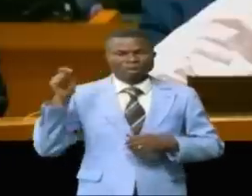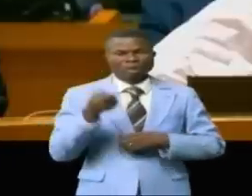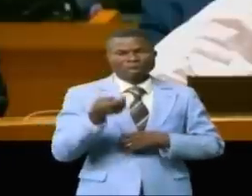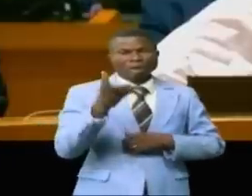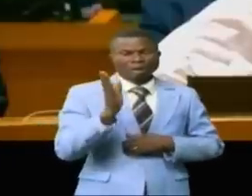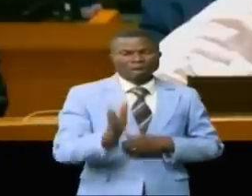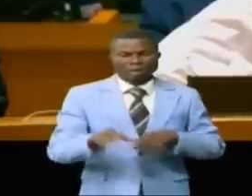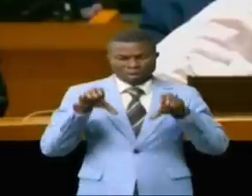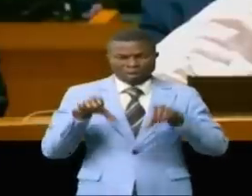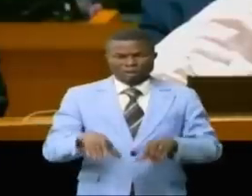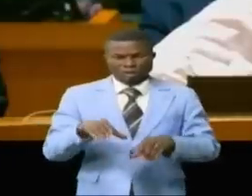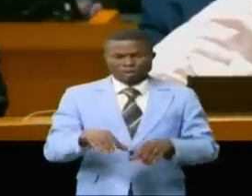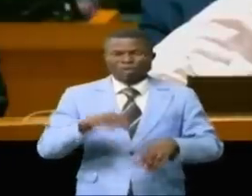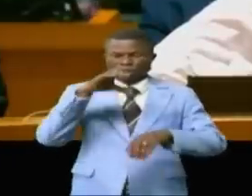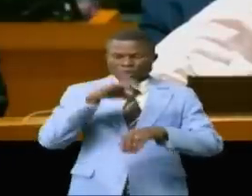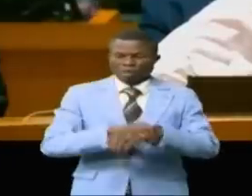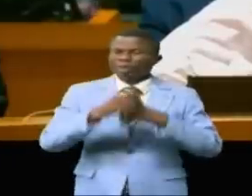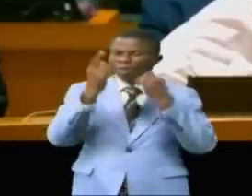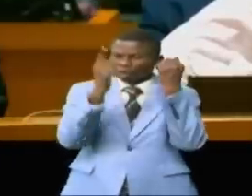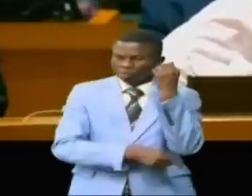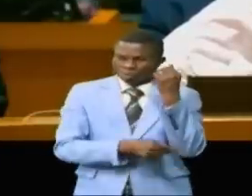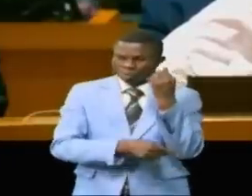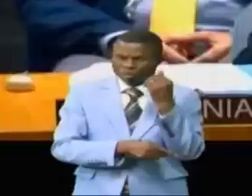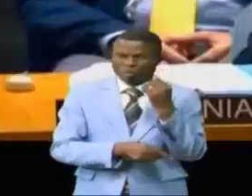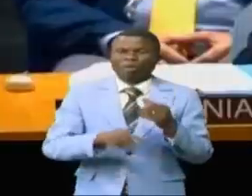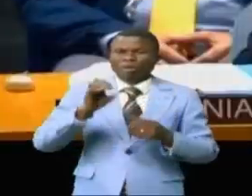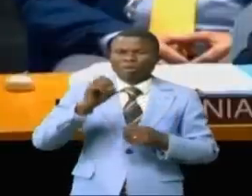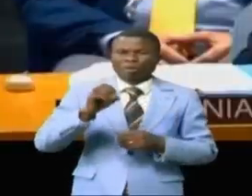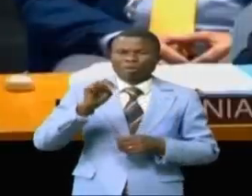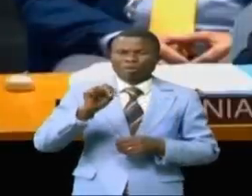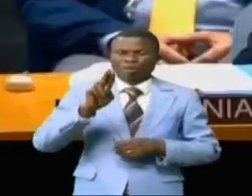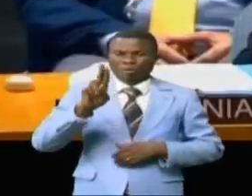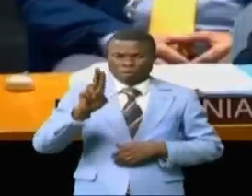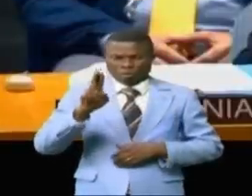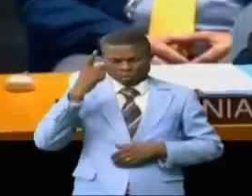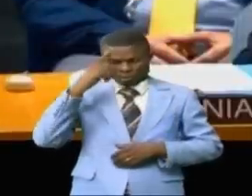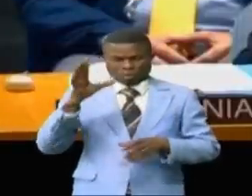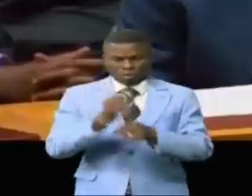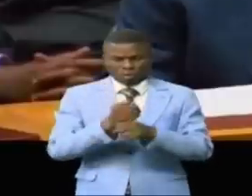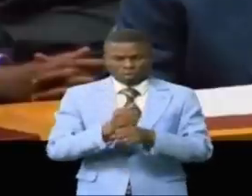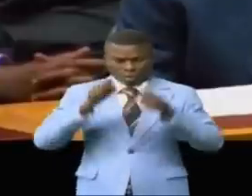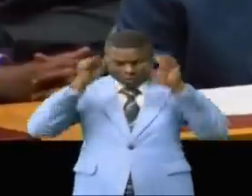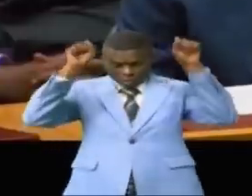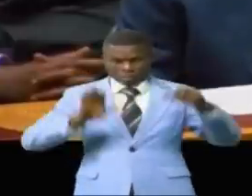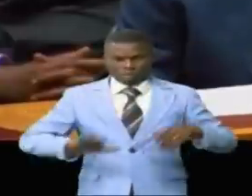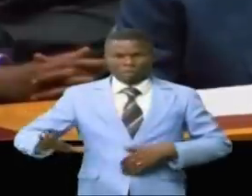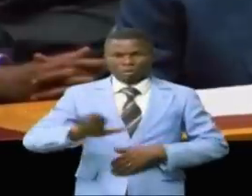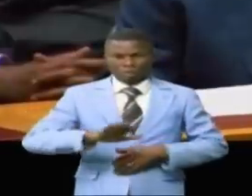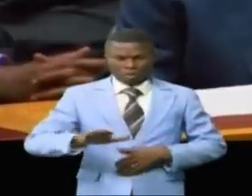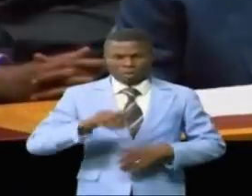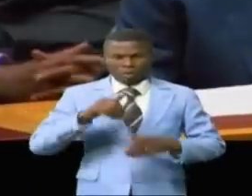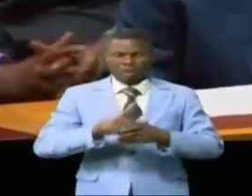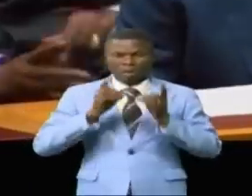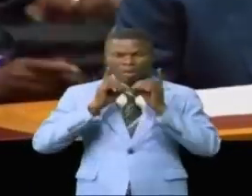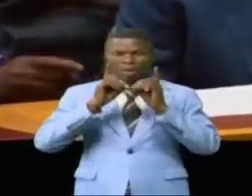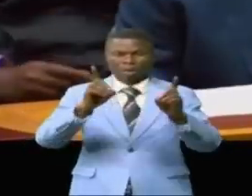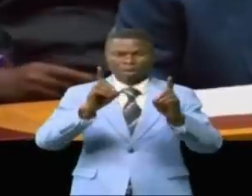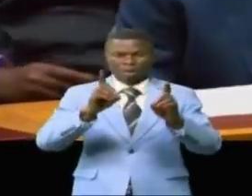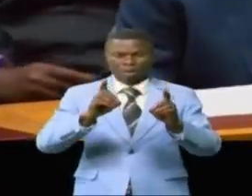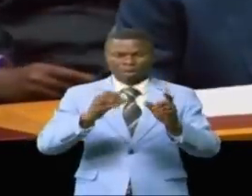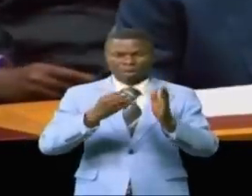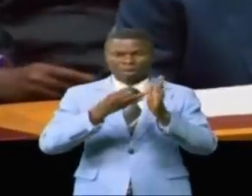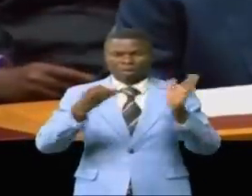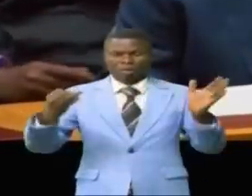guerre en RDC être sanctionnés par l'ONU. Pour paraphraser notre président de la République, dans son adresse à la